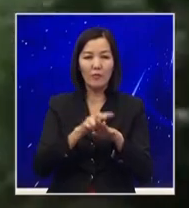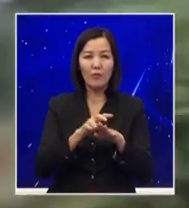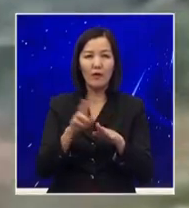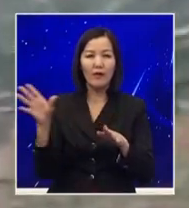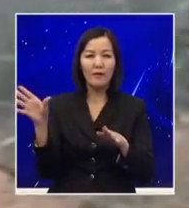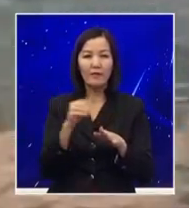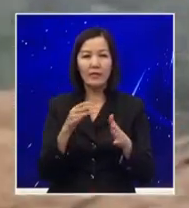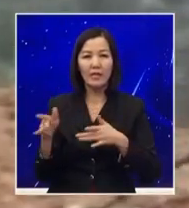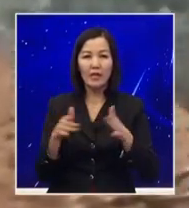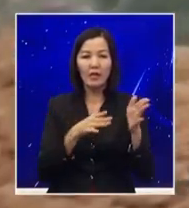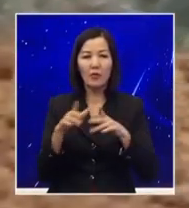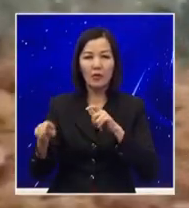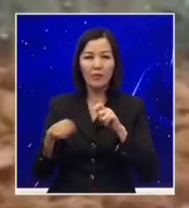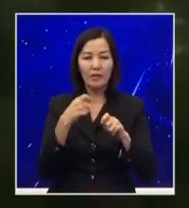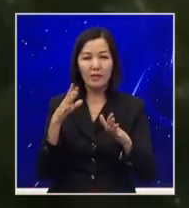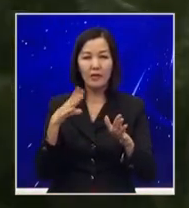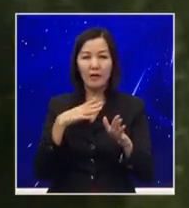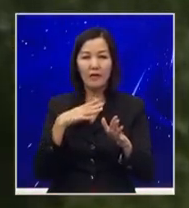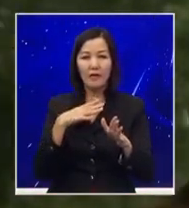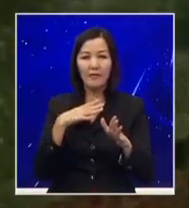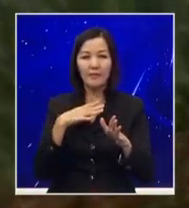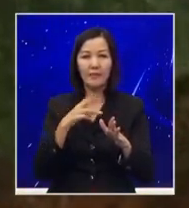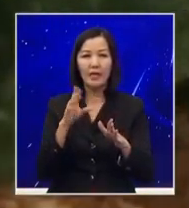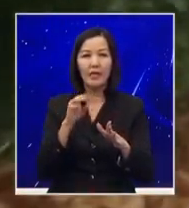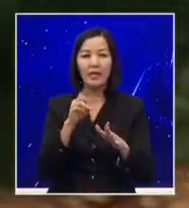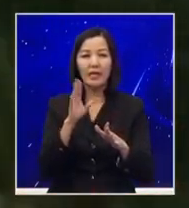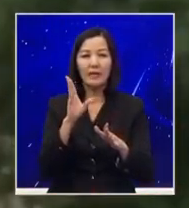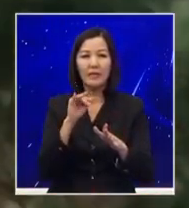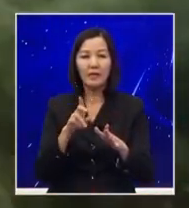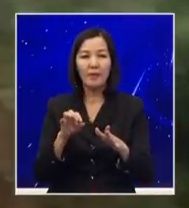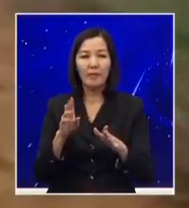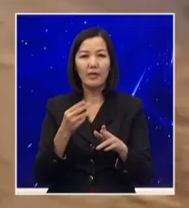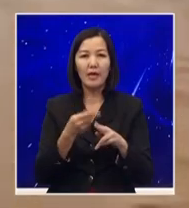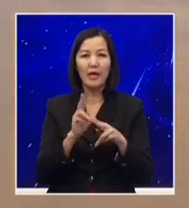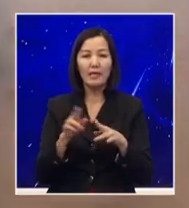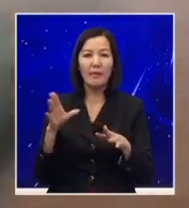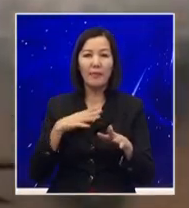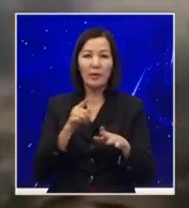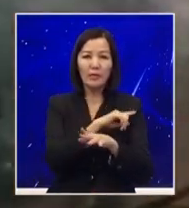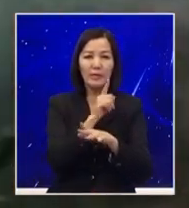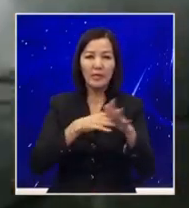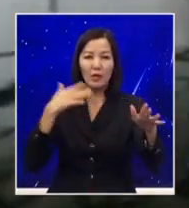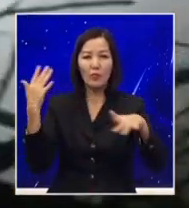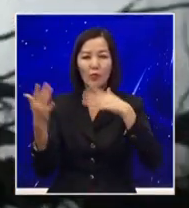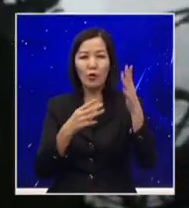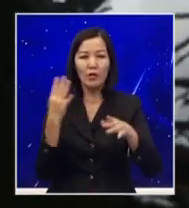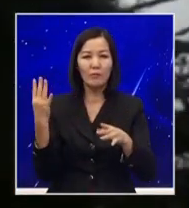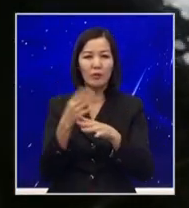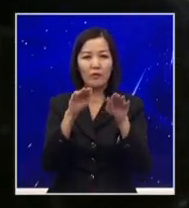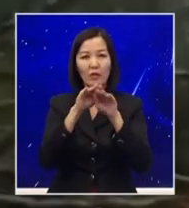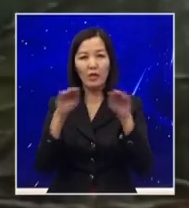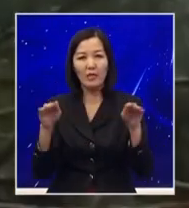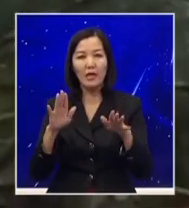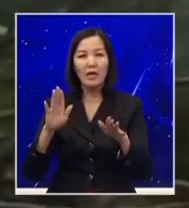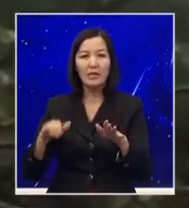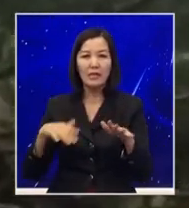в зоне бедствия разрушены. В момент обрушения на Карибское побережье это был ураганом 4-й категории.